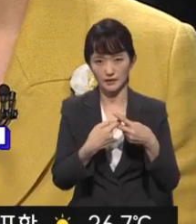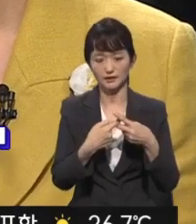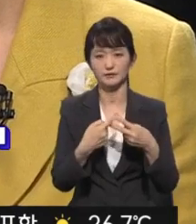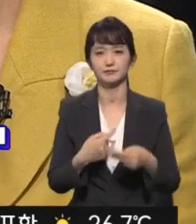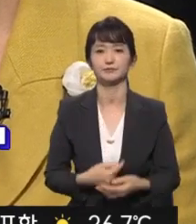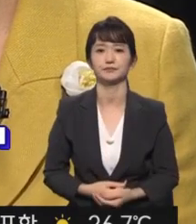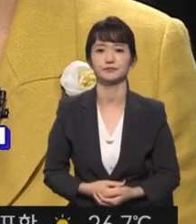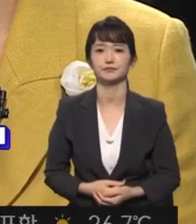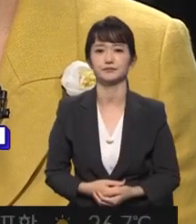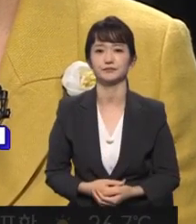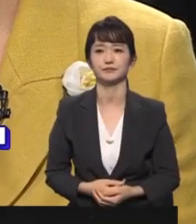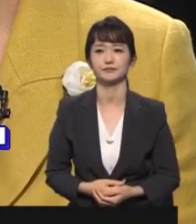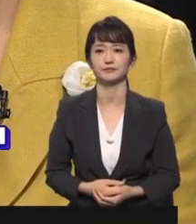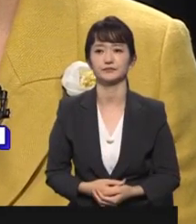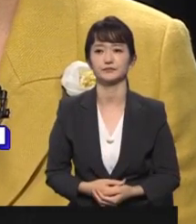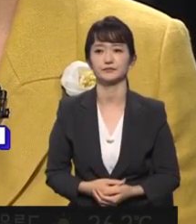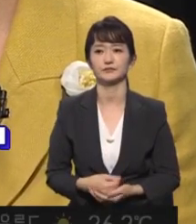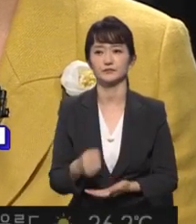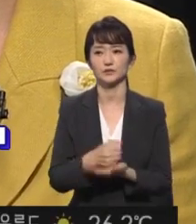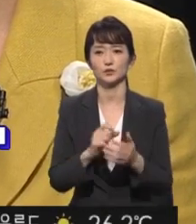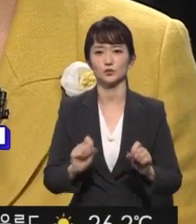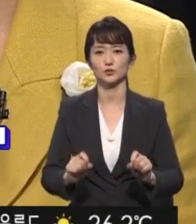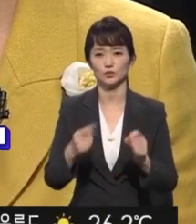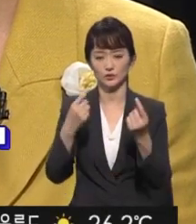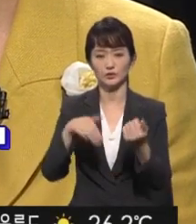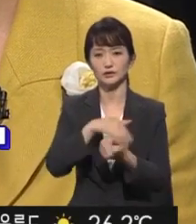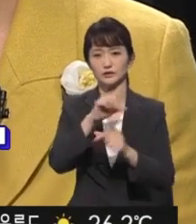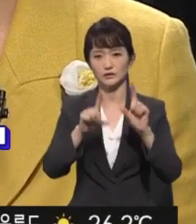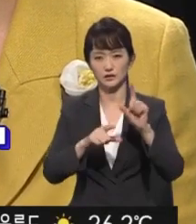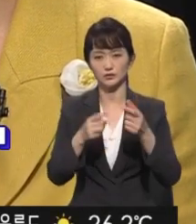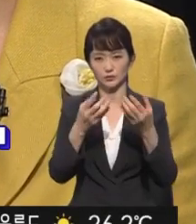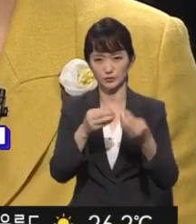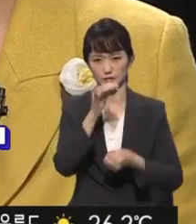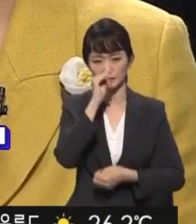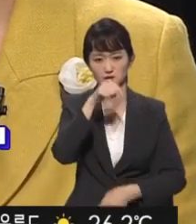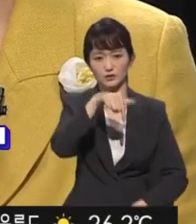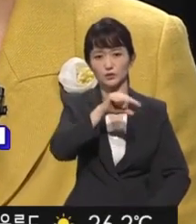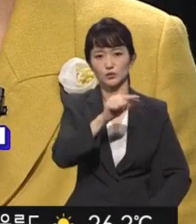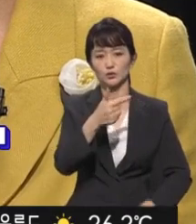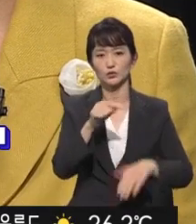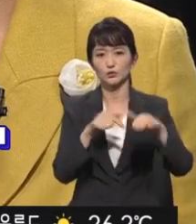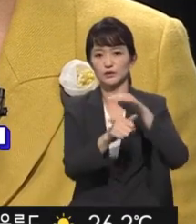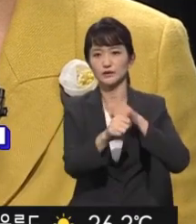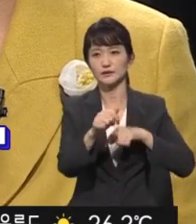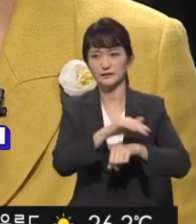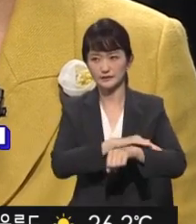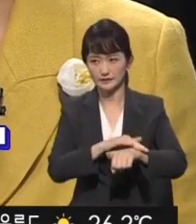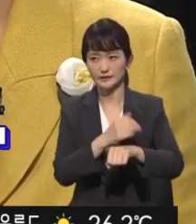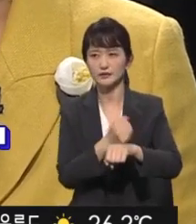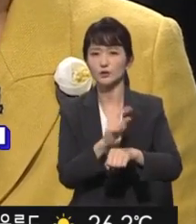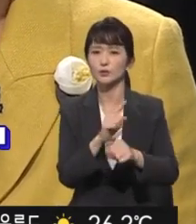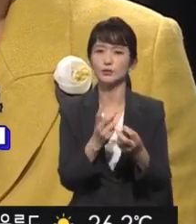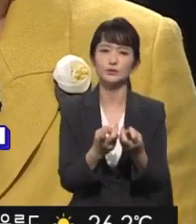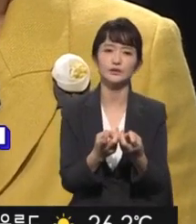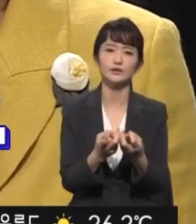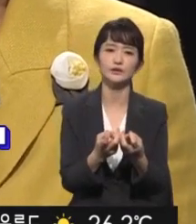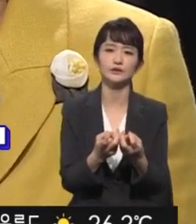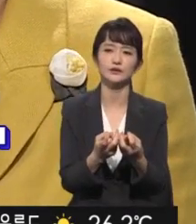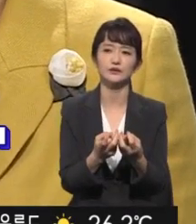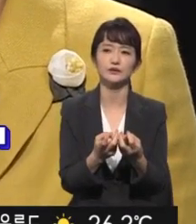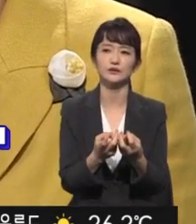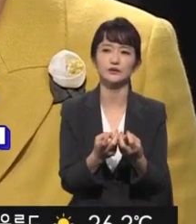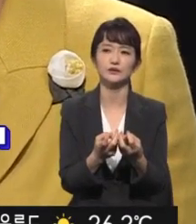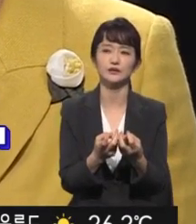어디까지나 공개로 3구 참 많았다 건 성도 원내대표도 잘하려고 하시다 보니 뭐 어떻게 하다보니